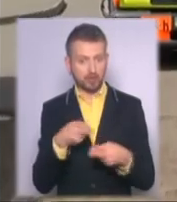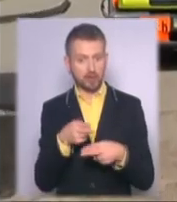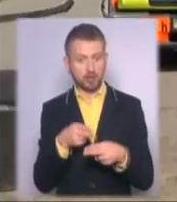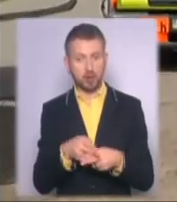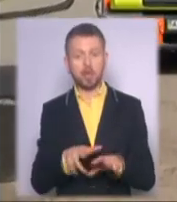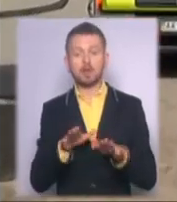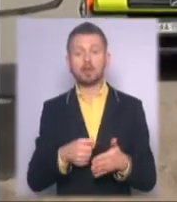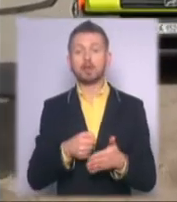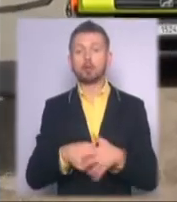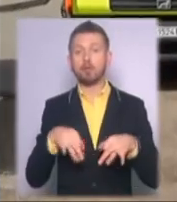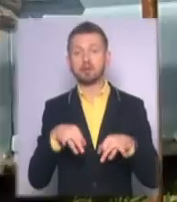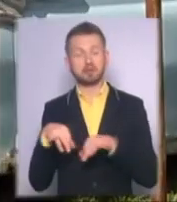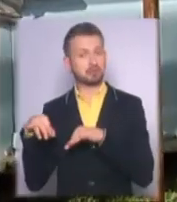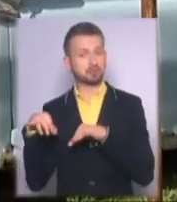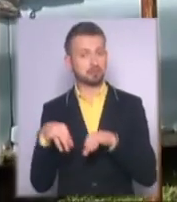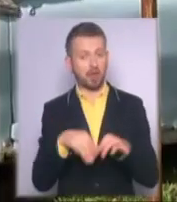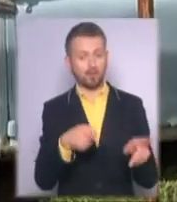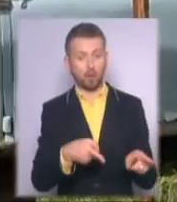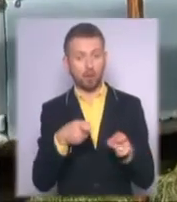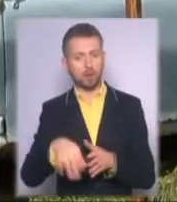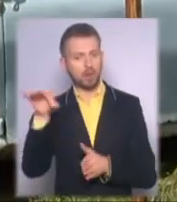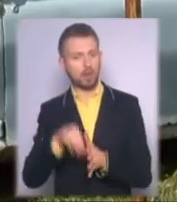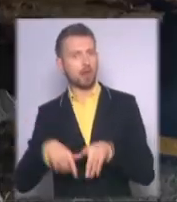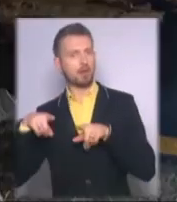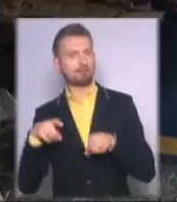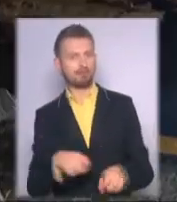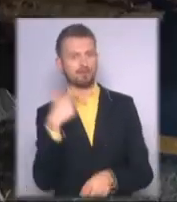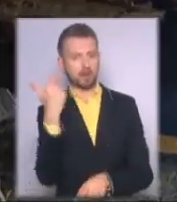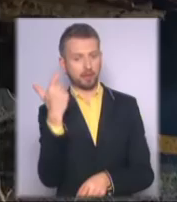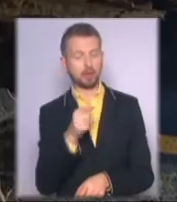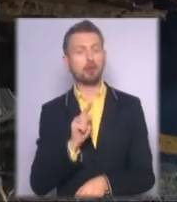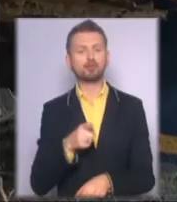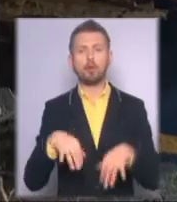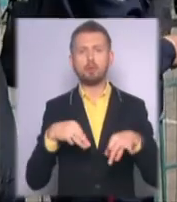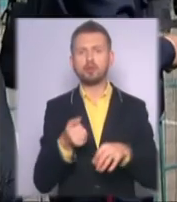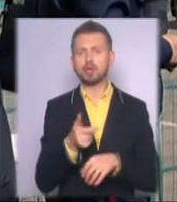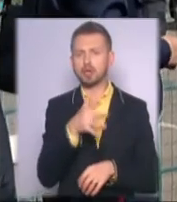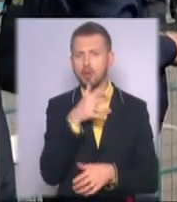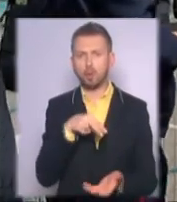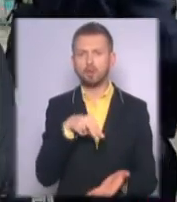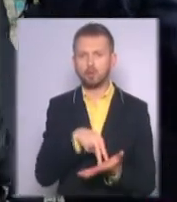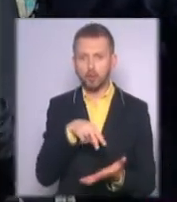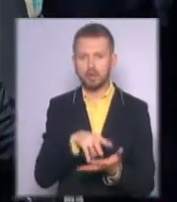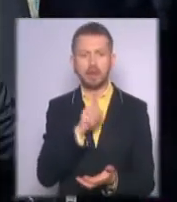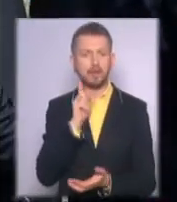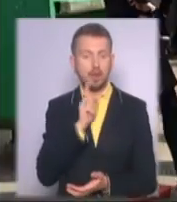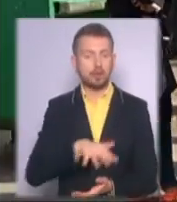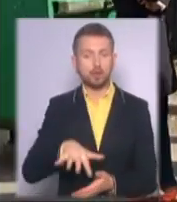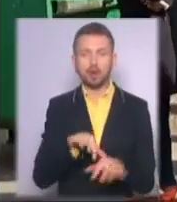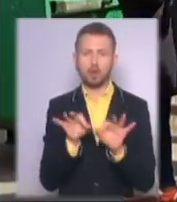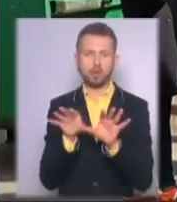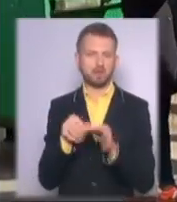до автівки під'їхав евакуатор, тут же з будинку вибігли власники. Утім, чому машина вже кілька років стоїть на зеленій території,